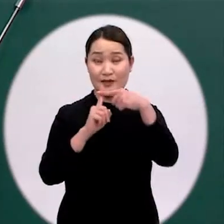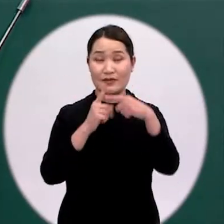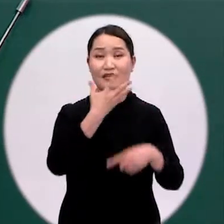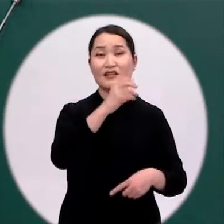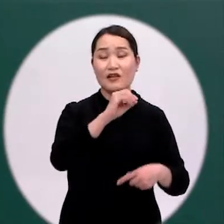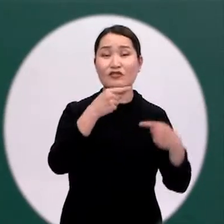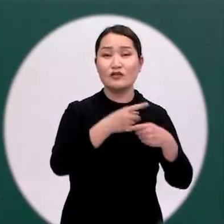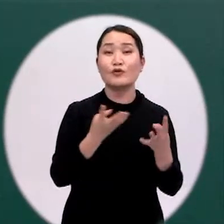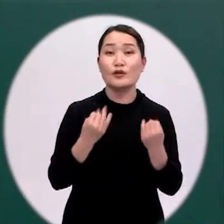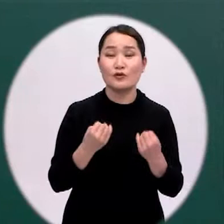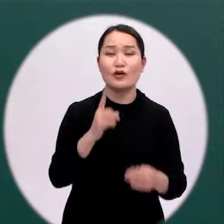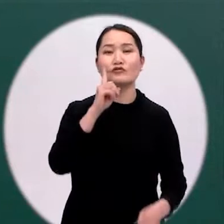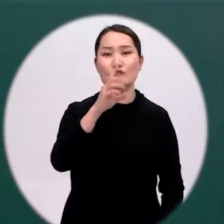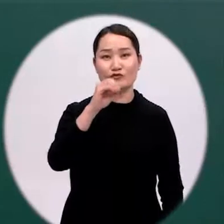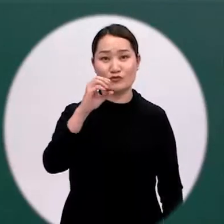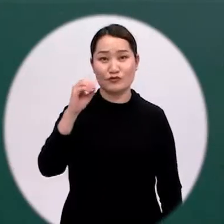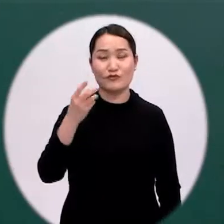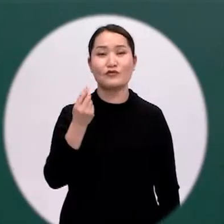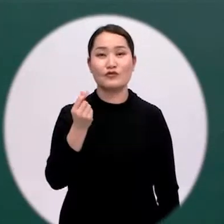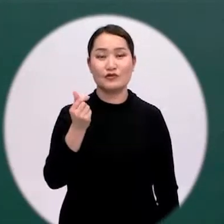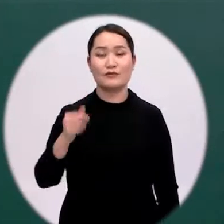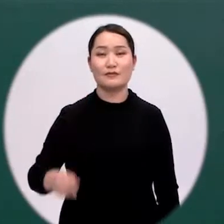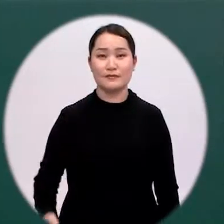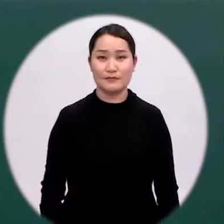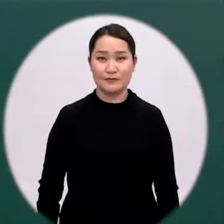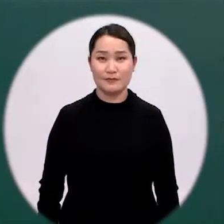төгрөгийг нэмэхээр 100 төгрөг болдго юм байна.